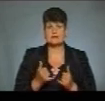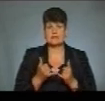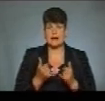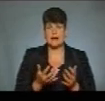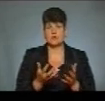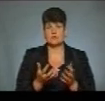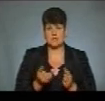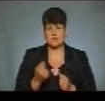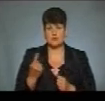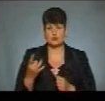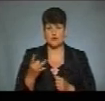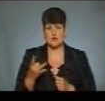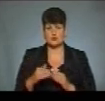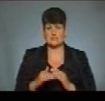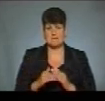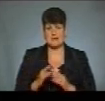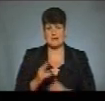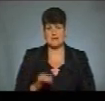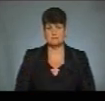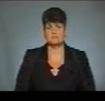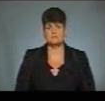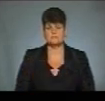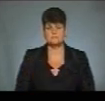отримання одноразової стипендії.